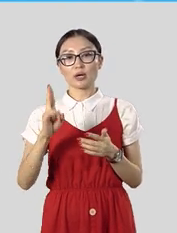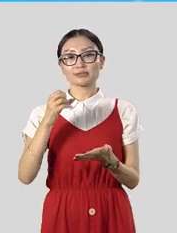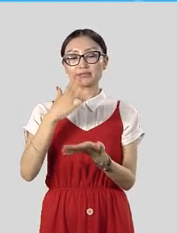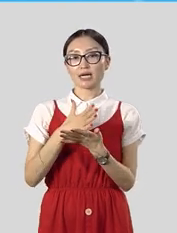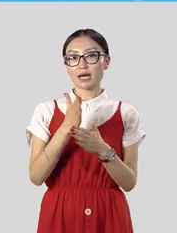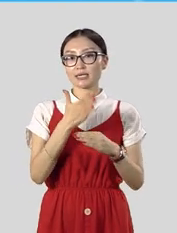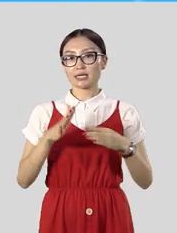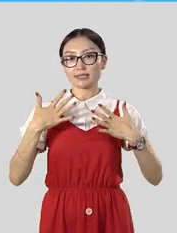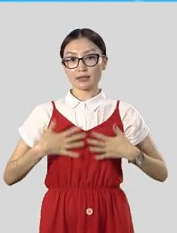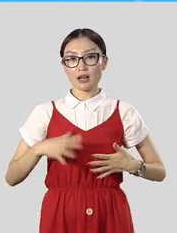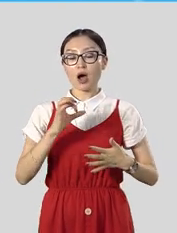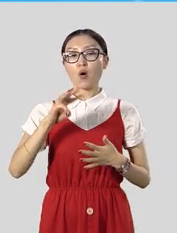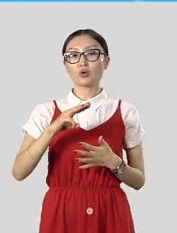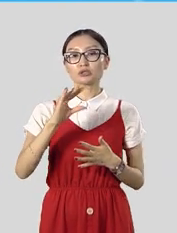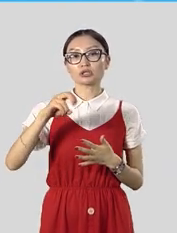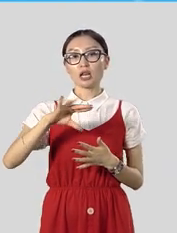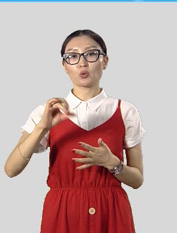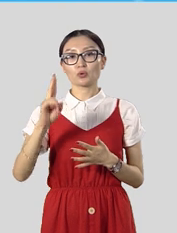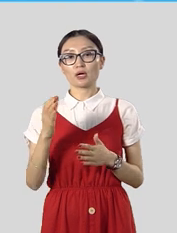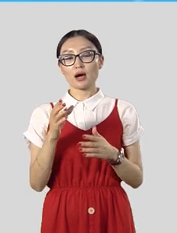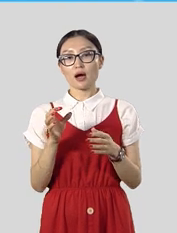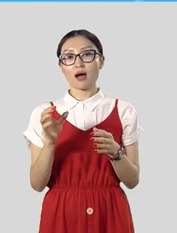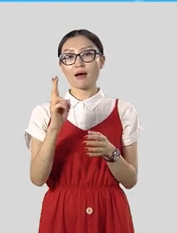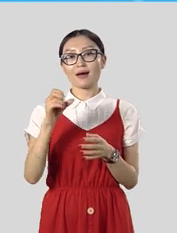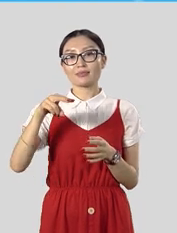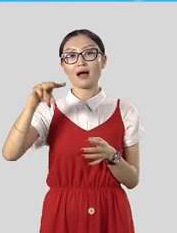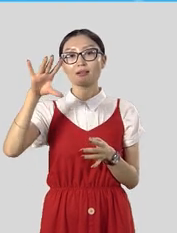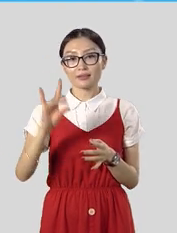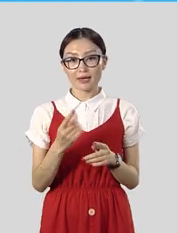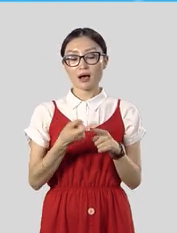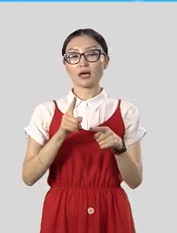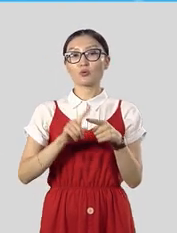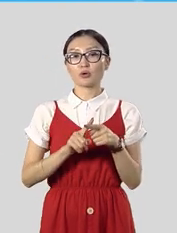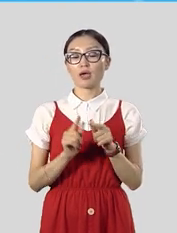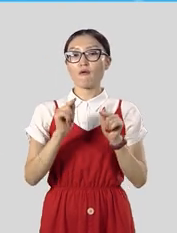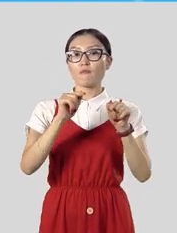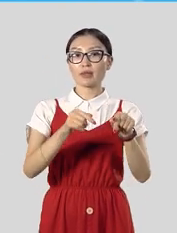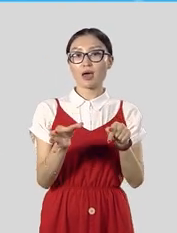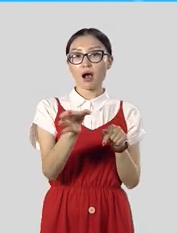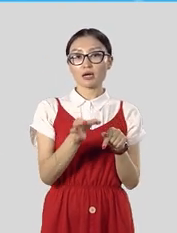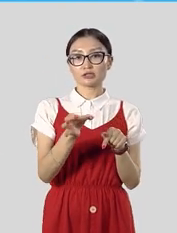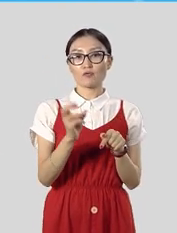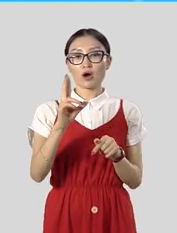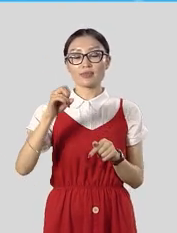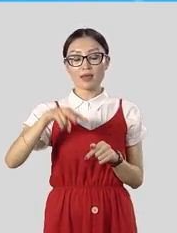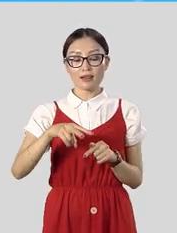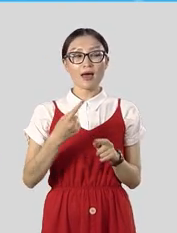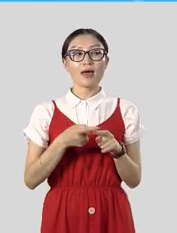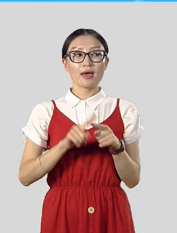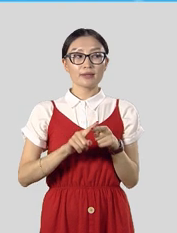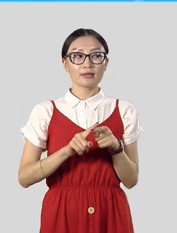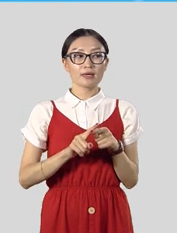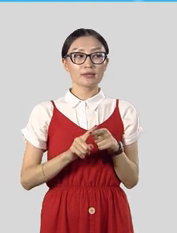тела. От желудка отходят радиальные каналы, которые впадают в кольцевой канал. Этот